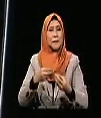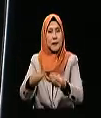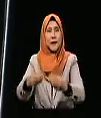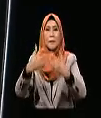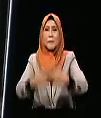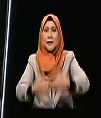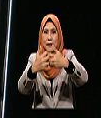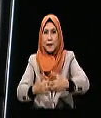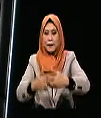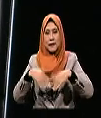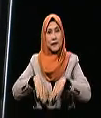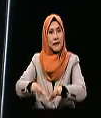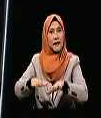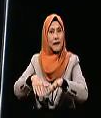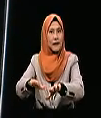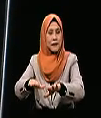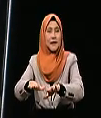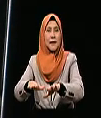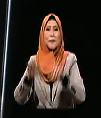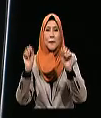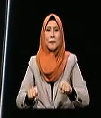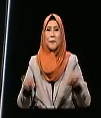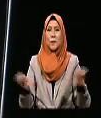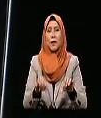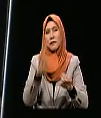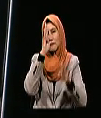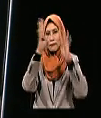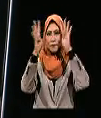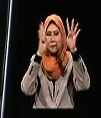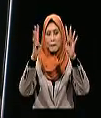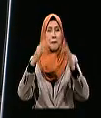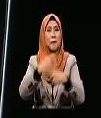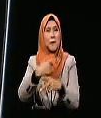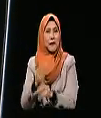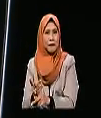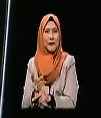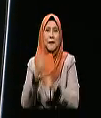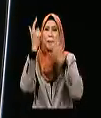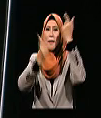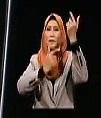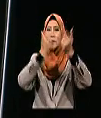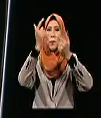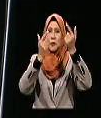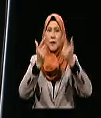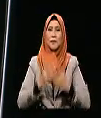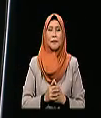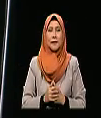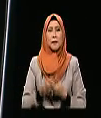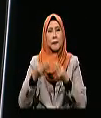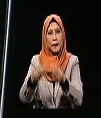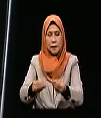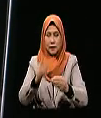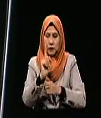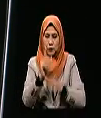jahit untuk mereka membuat apa tu produk pelancongan terutamanya. Jadi kita bagi perhatian satu demi